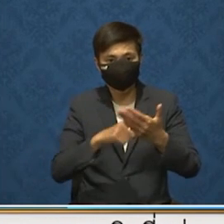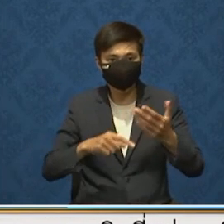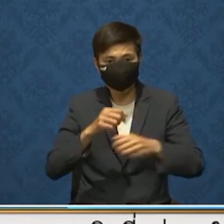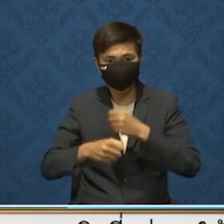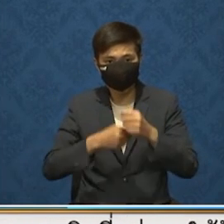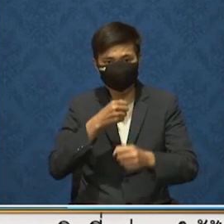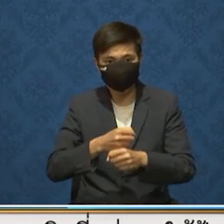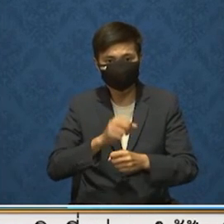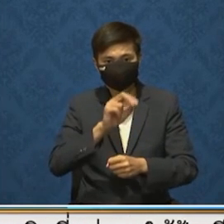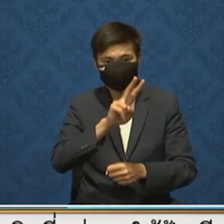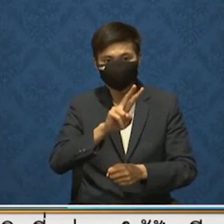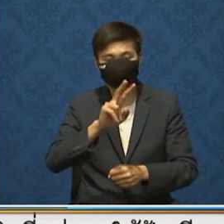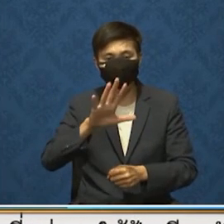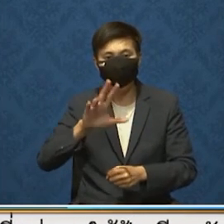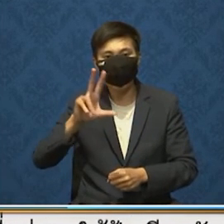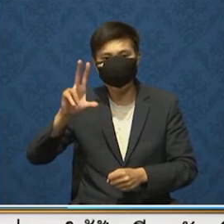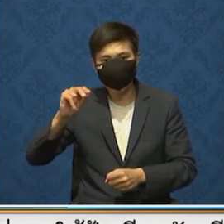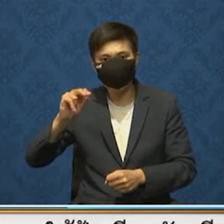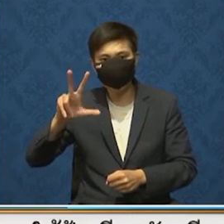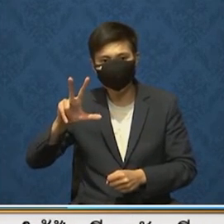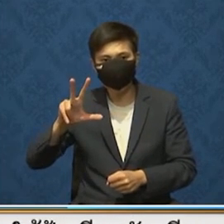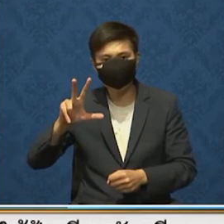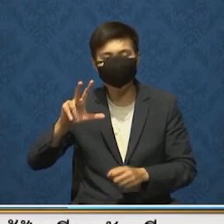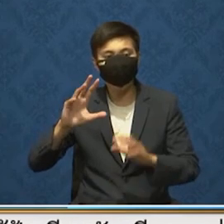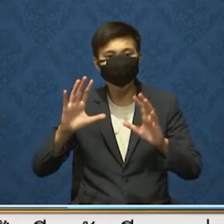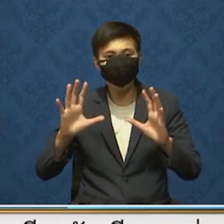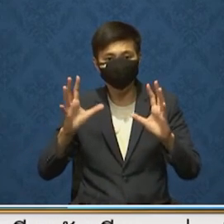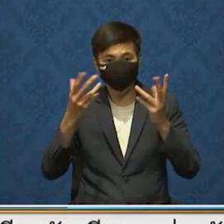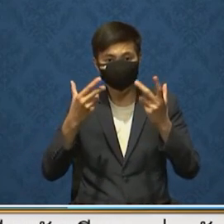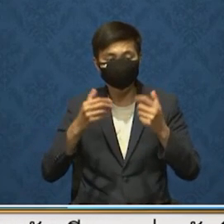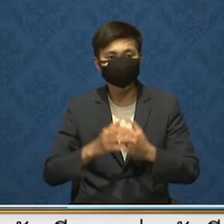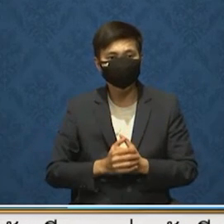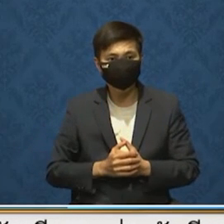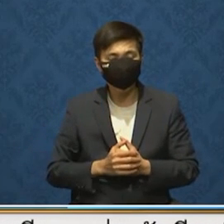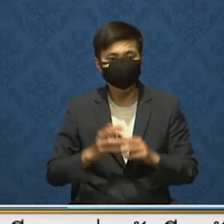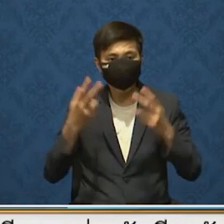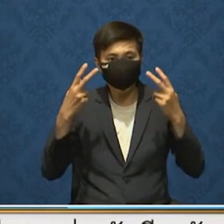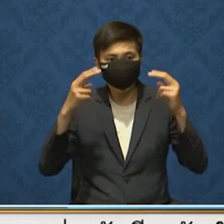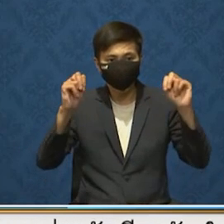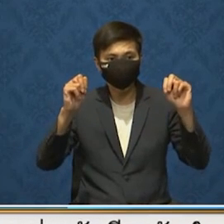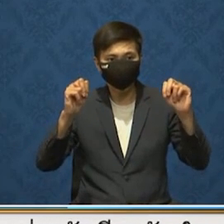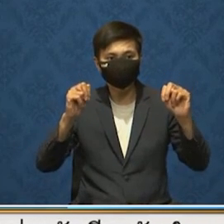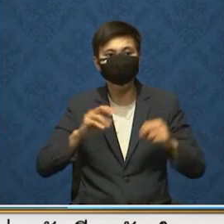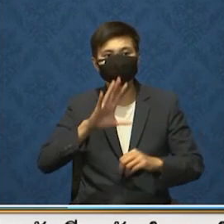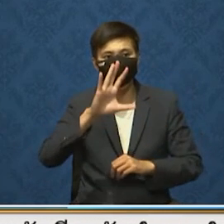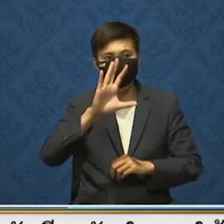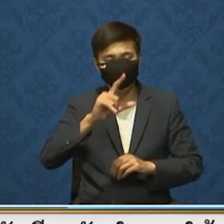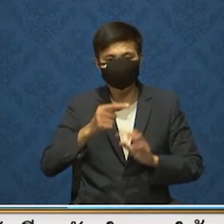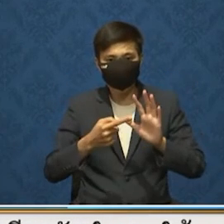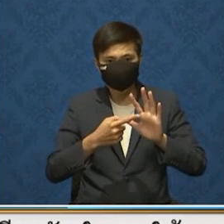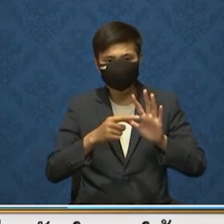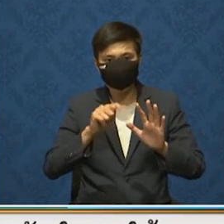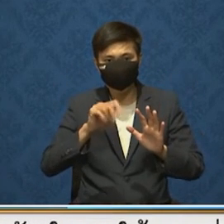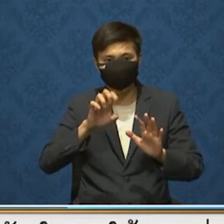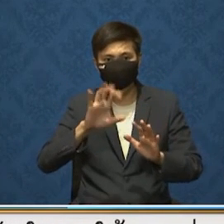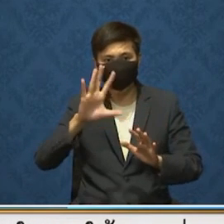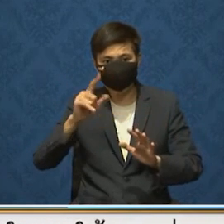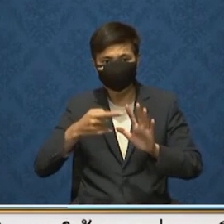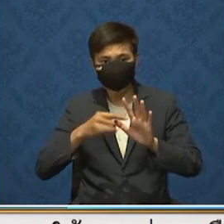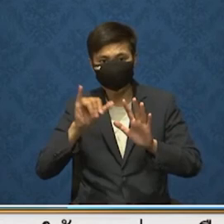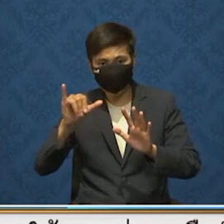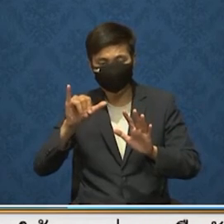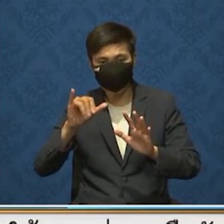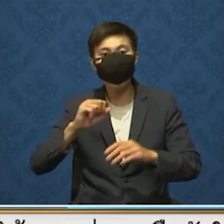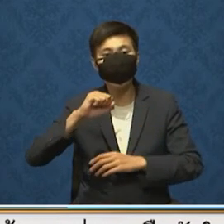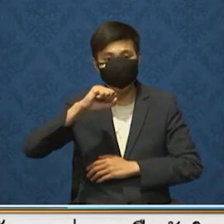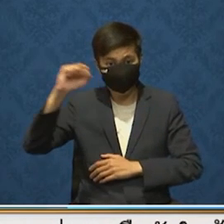เสร็ติ้นนะครับท่านนยกชะชายนะครบ ผหนาพักชาติไย ซึ่งชนะการเลือกต